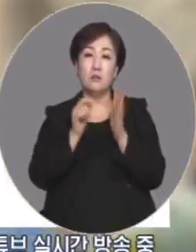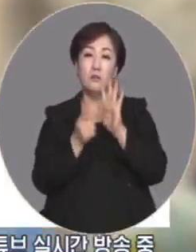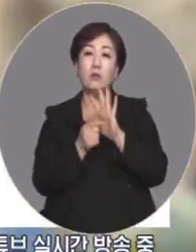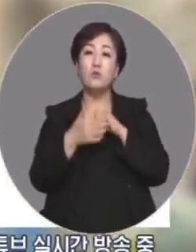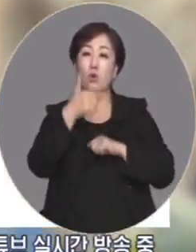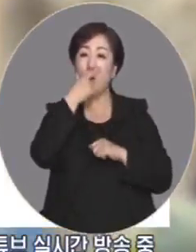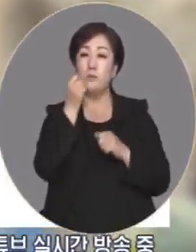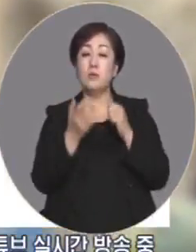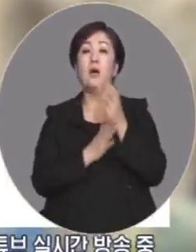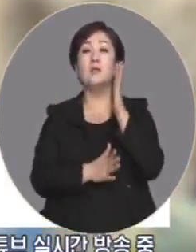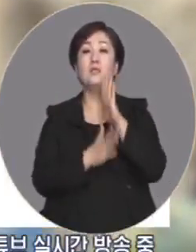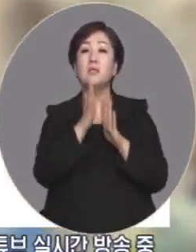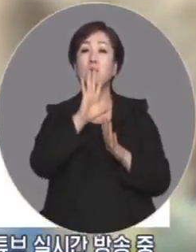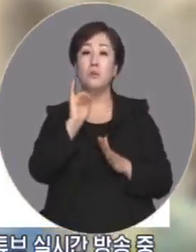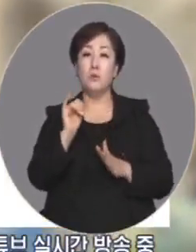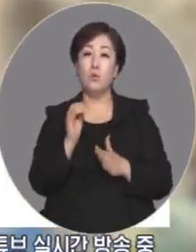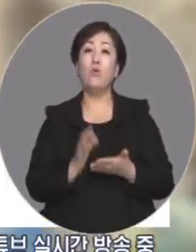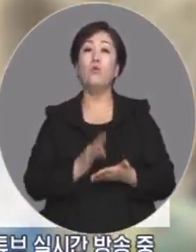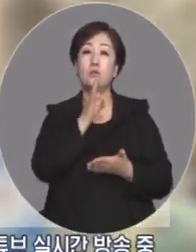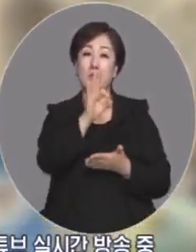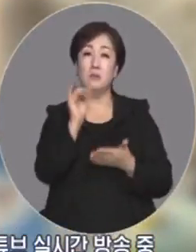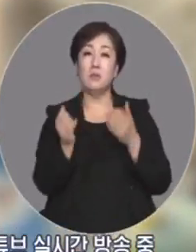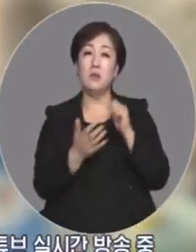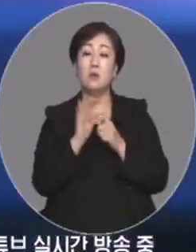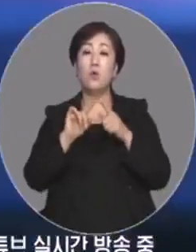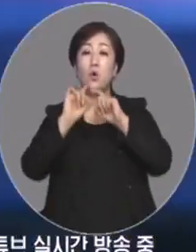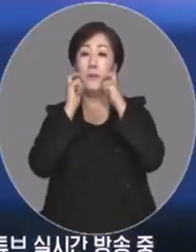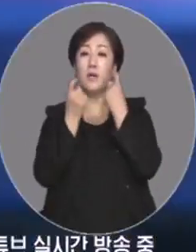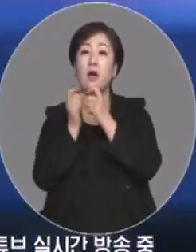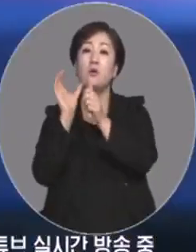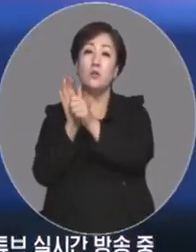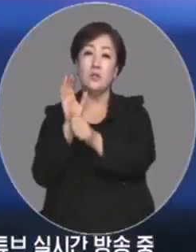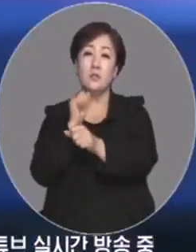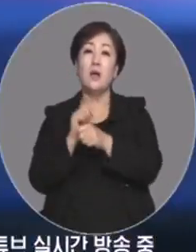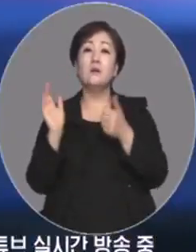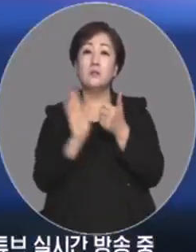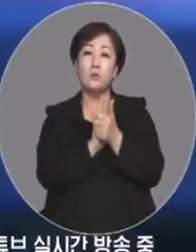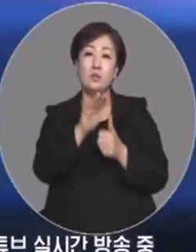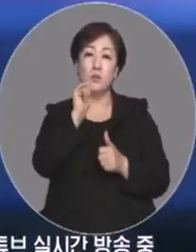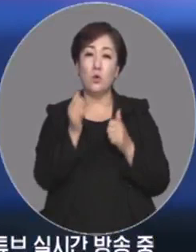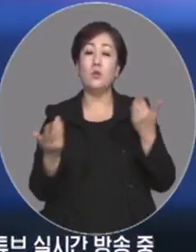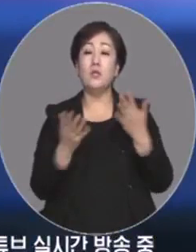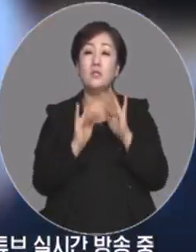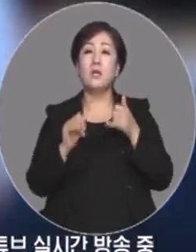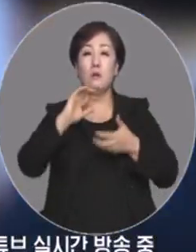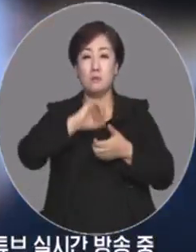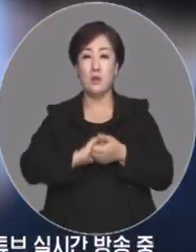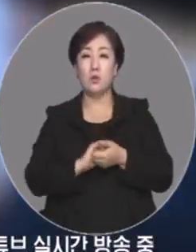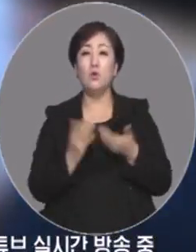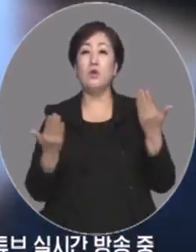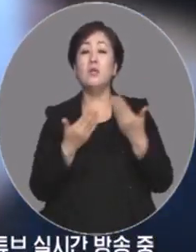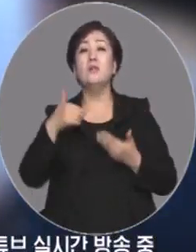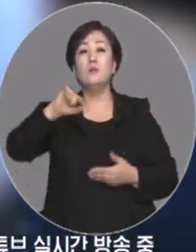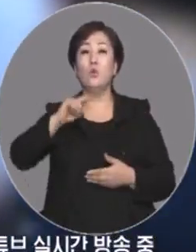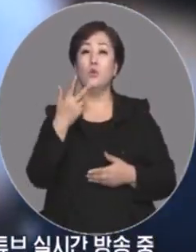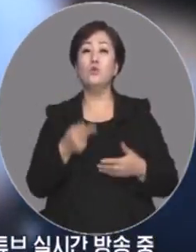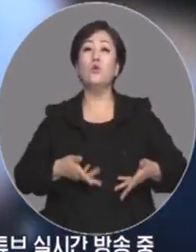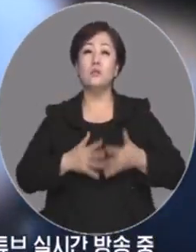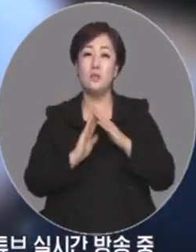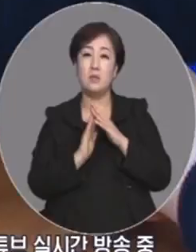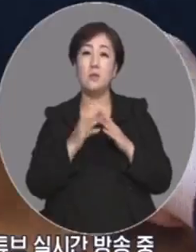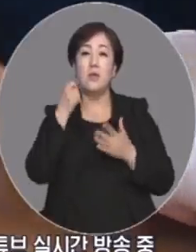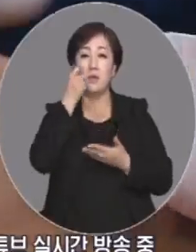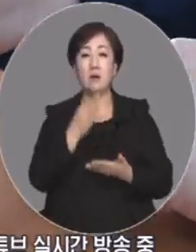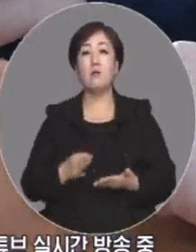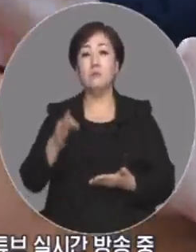부족한 시비로 메워야 합니다. 또 민간 위탁과 달리 서비스원 근로자의 정규직화와 노조 설립, 임금 인상